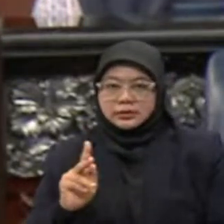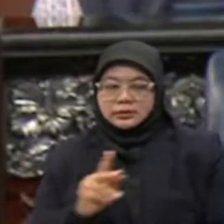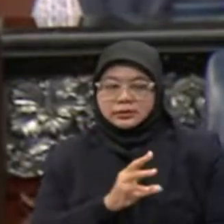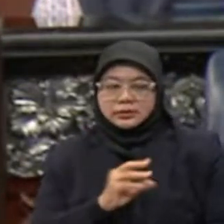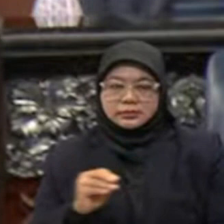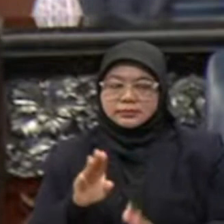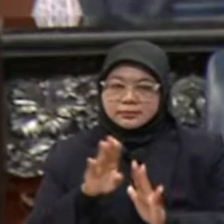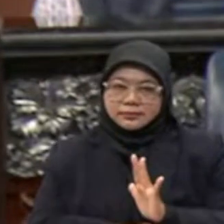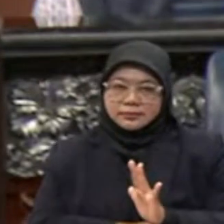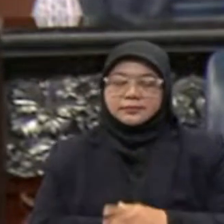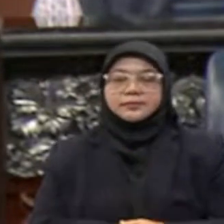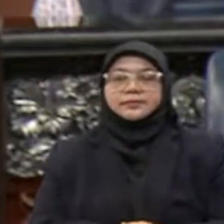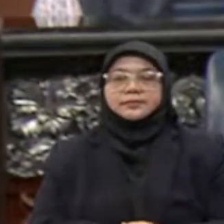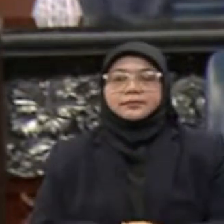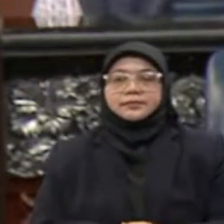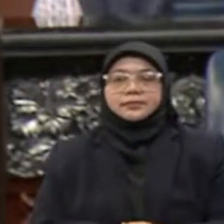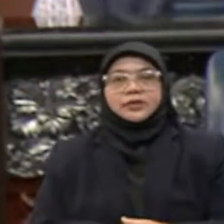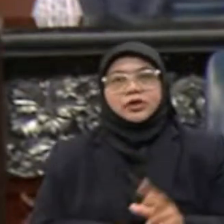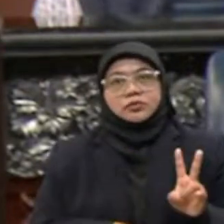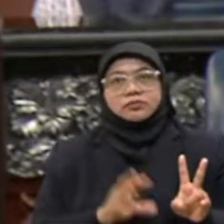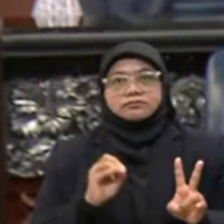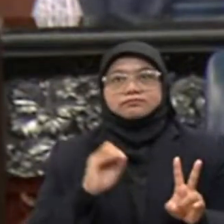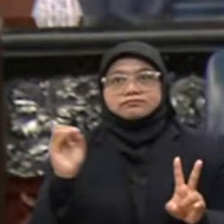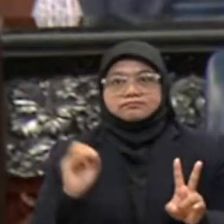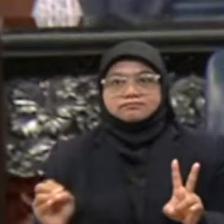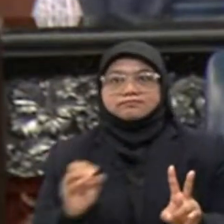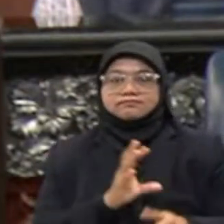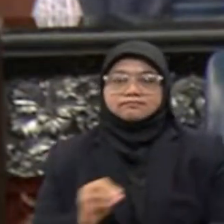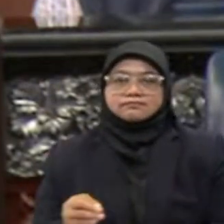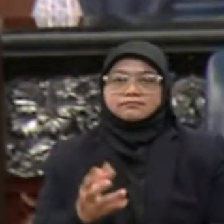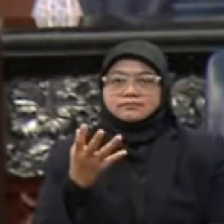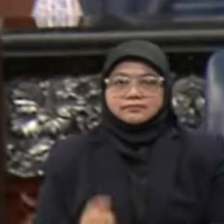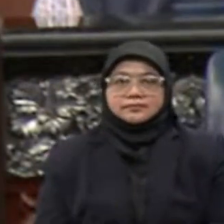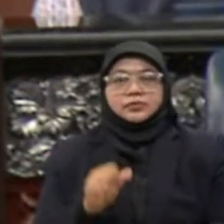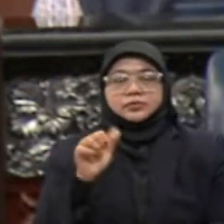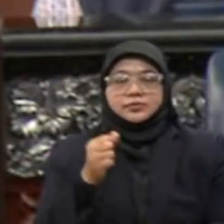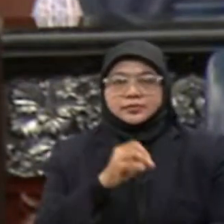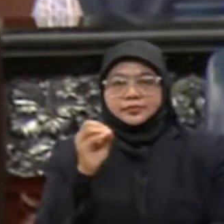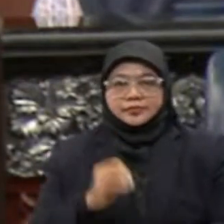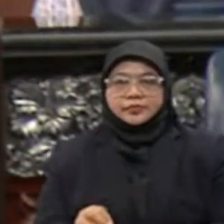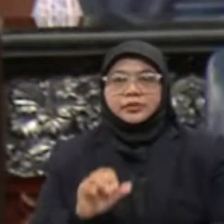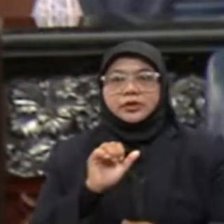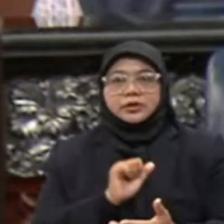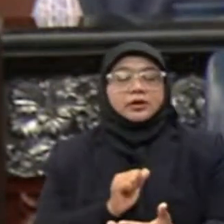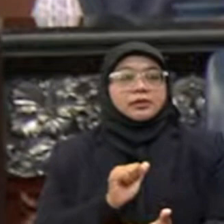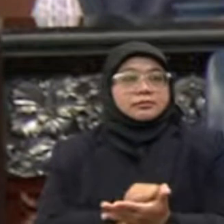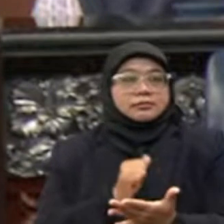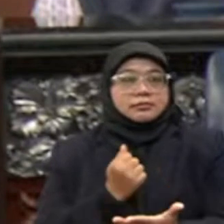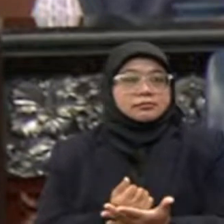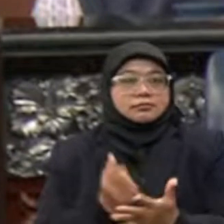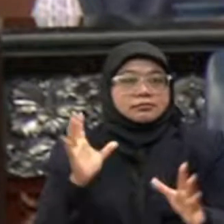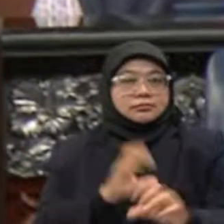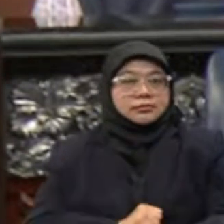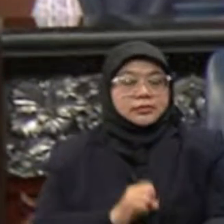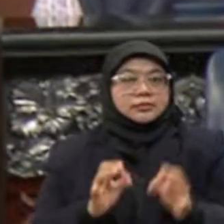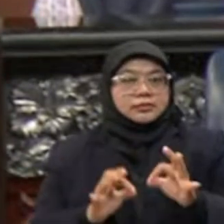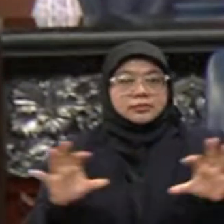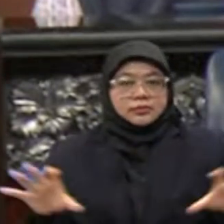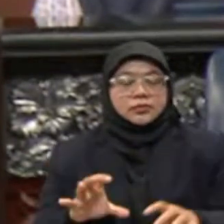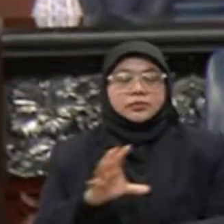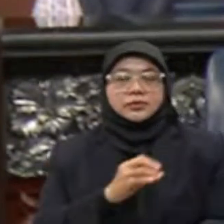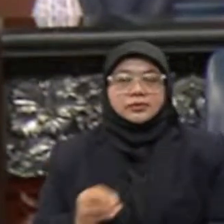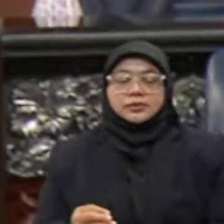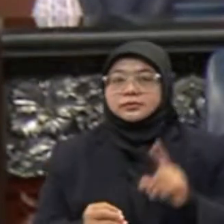boleh mengurangkan lingkungan 2400 kepada itu tinggal 10 peraturan Jika ia dilaksanakan itu